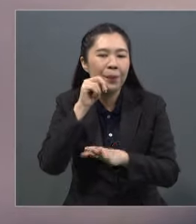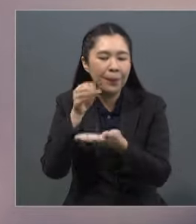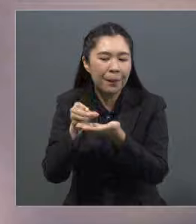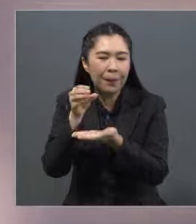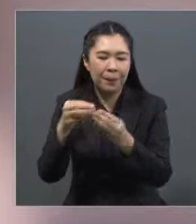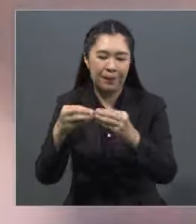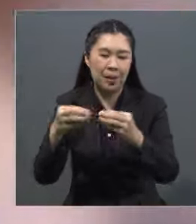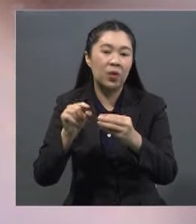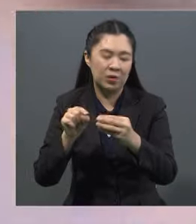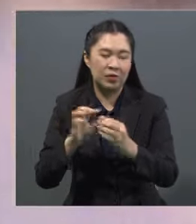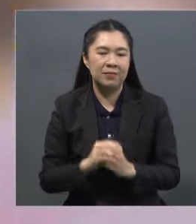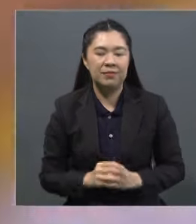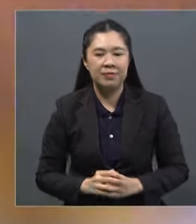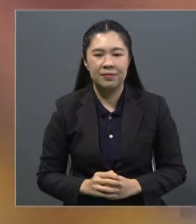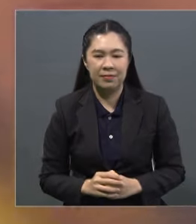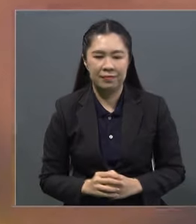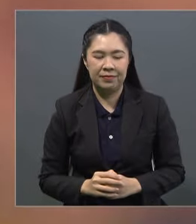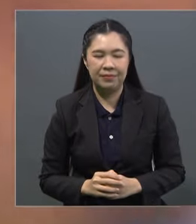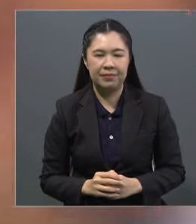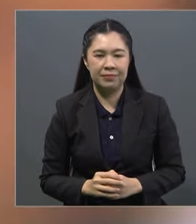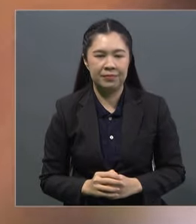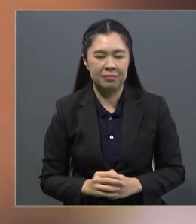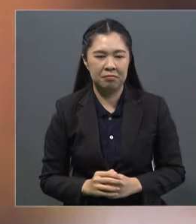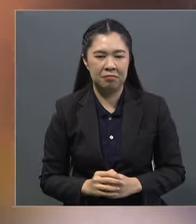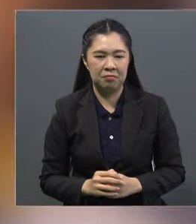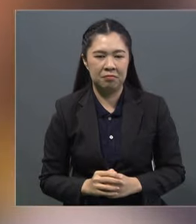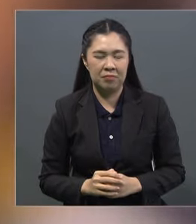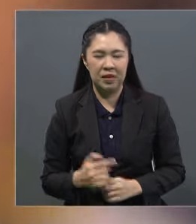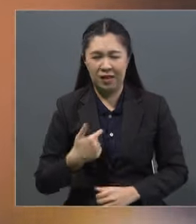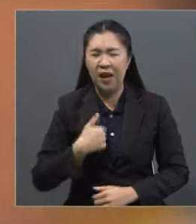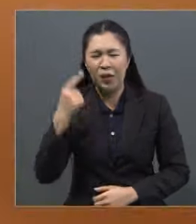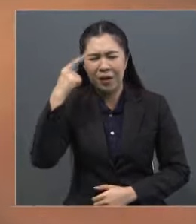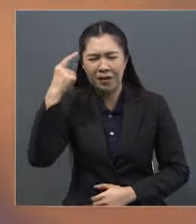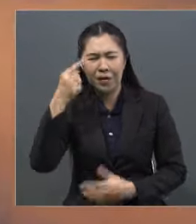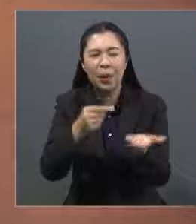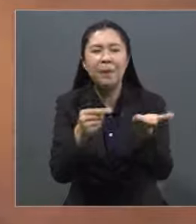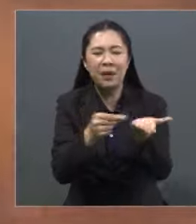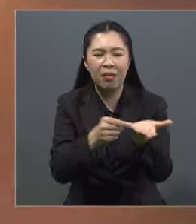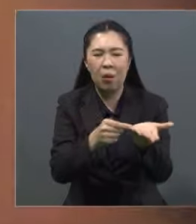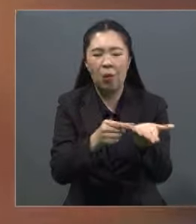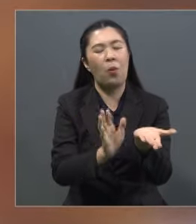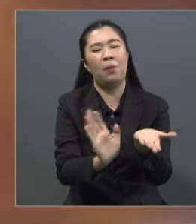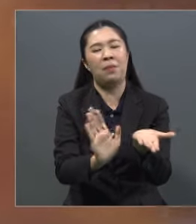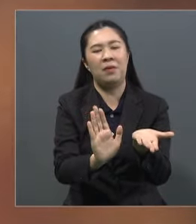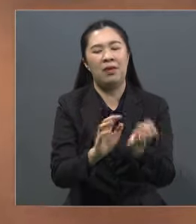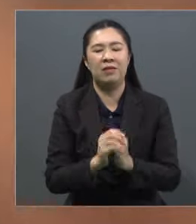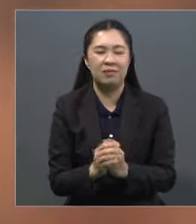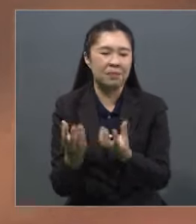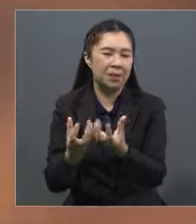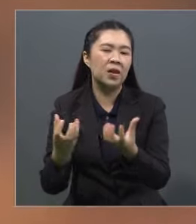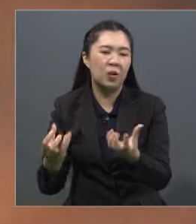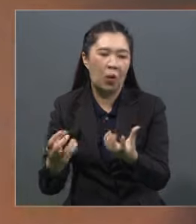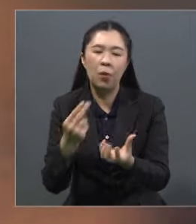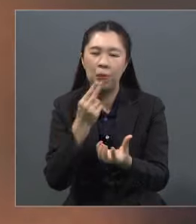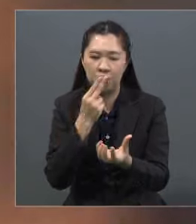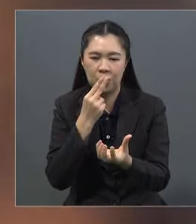งๆเนี่ยคุณผู้ชมลองดูนะเดี๋ยวจะให้เห็นเราก็นึกว่าเป็นทรัมไดอะเนาะแต่มันไม่ใช่อ่ะมันเป็นเกี่ยวกับเรื่องของอุปกรณ์นี่แหละค่ะของบุ